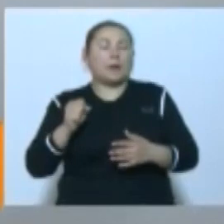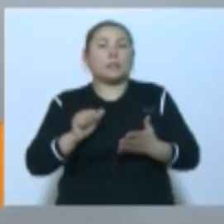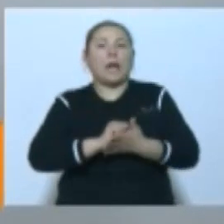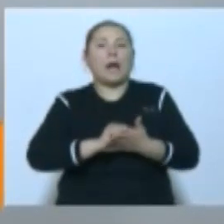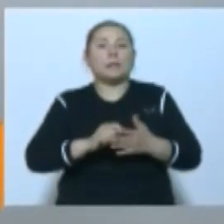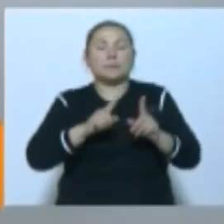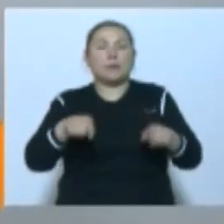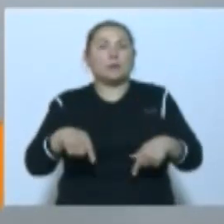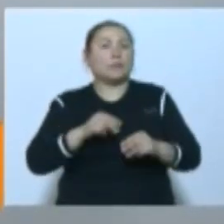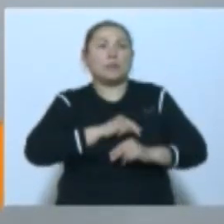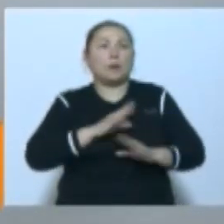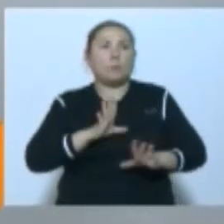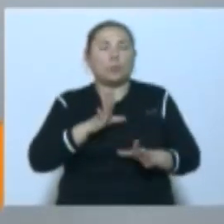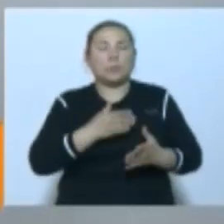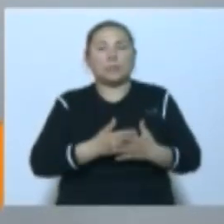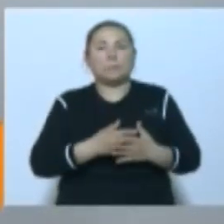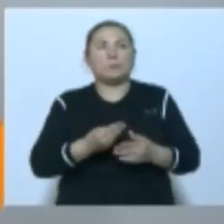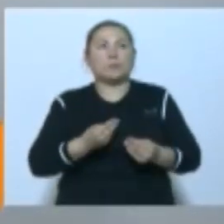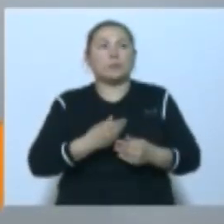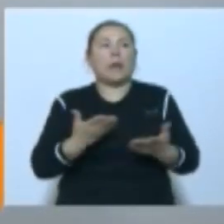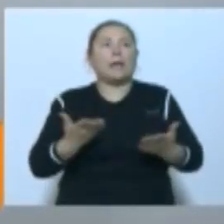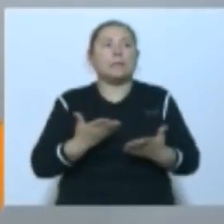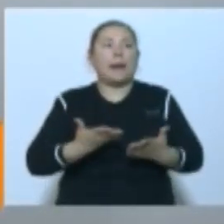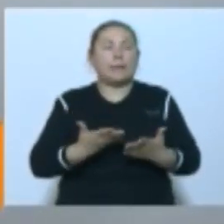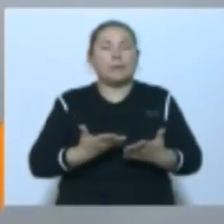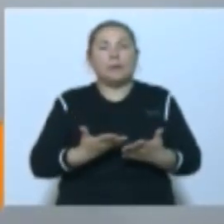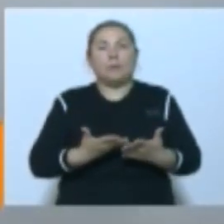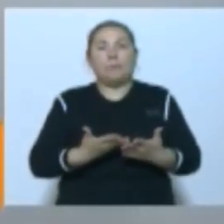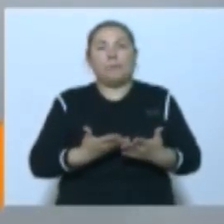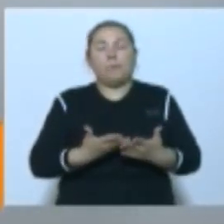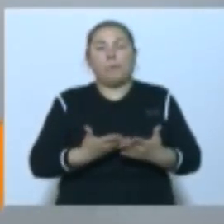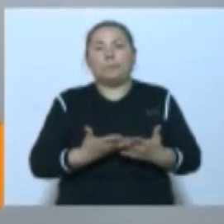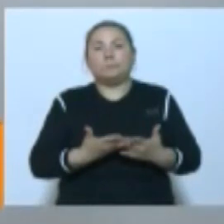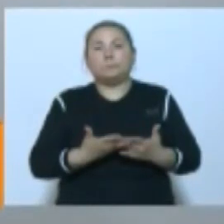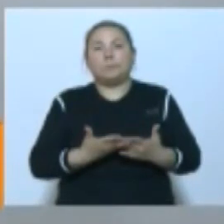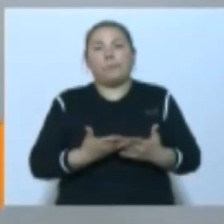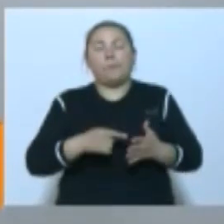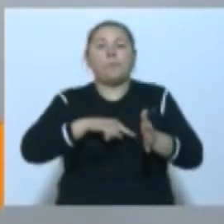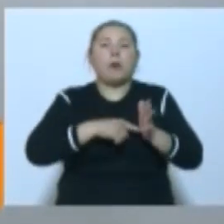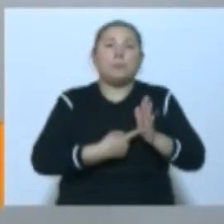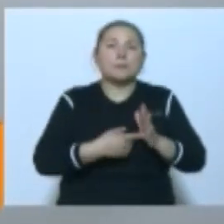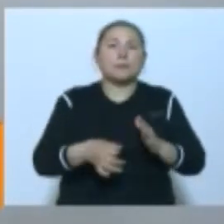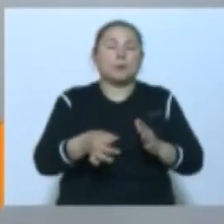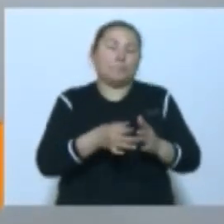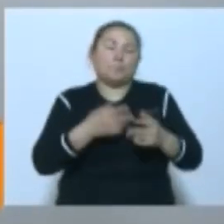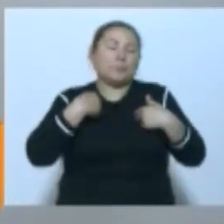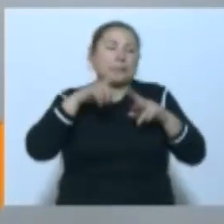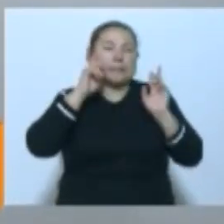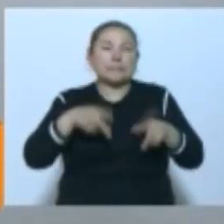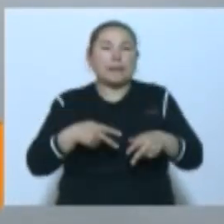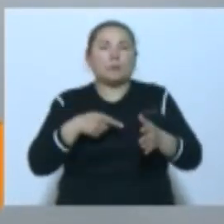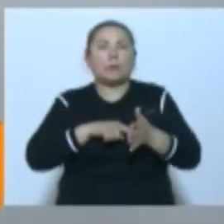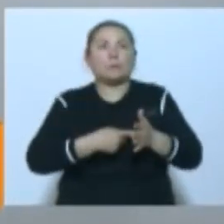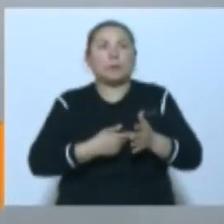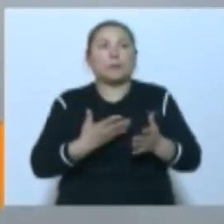жібермеген. Біздің ойыншымыз емес, бізге қоймаңыздар. Енді қандай ол қандай не мақсатпен жұмыс істегенін білмеймін енді. Бірақ біз